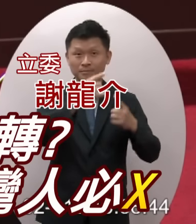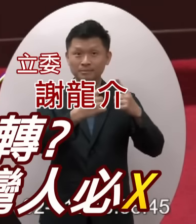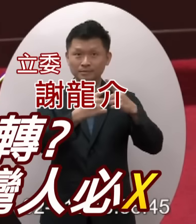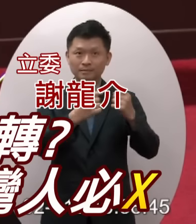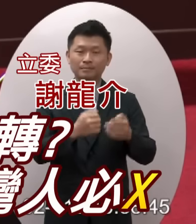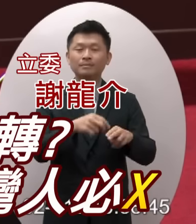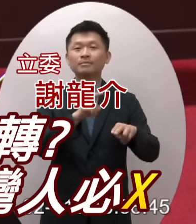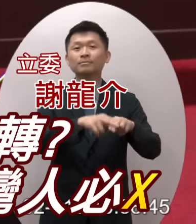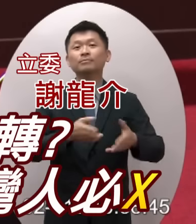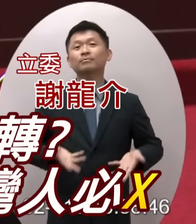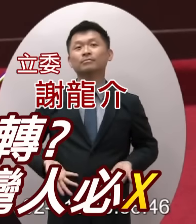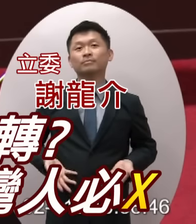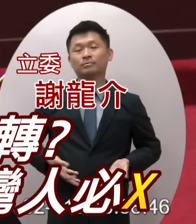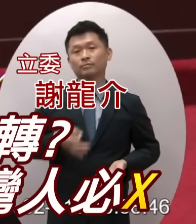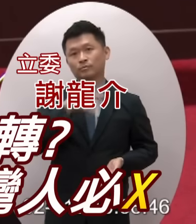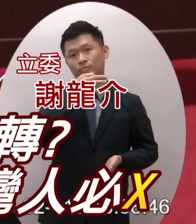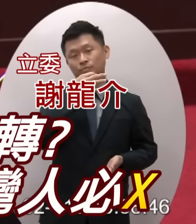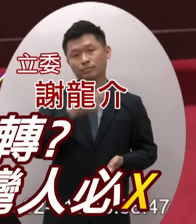要坐在那里睡了啊。